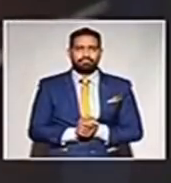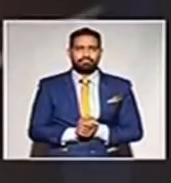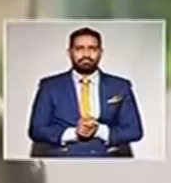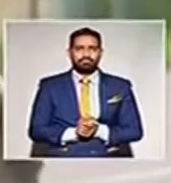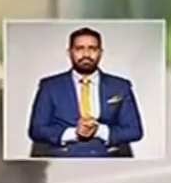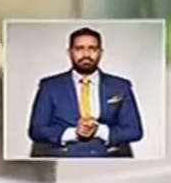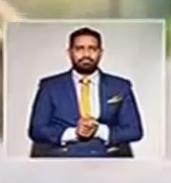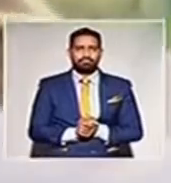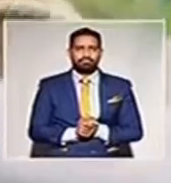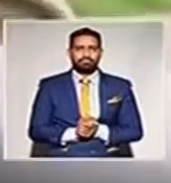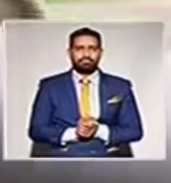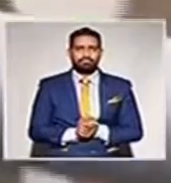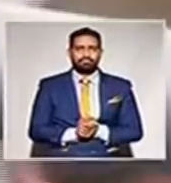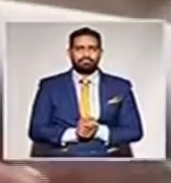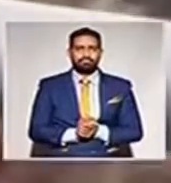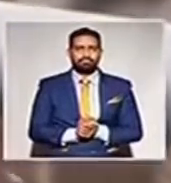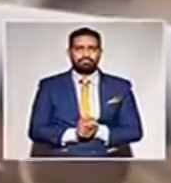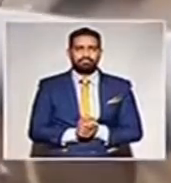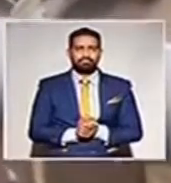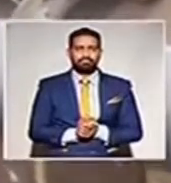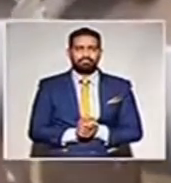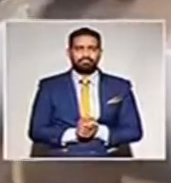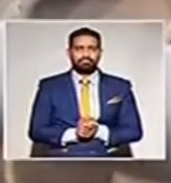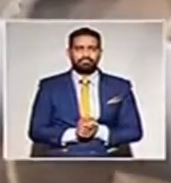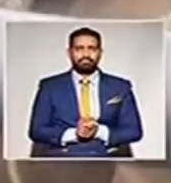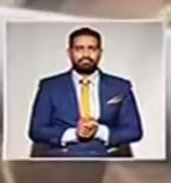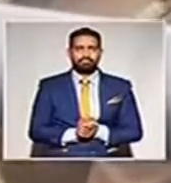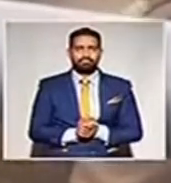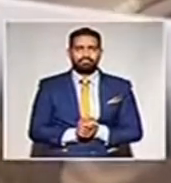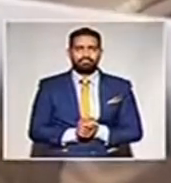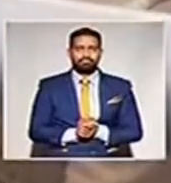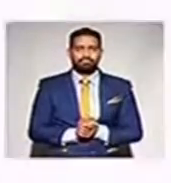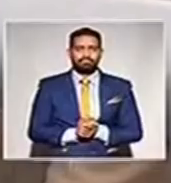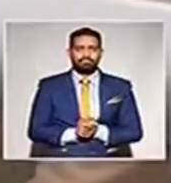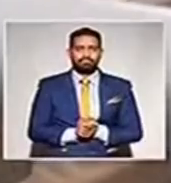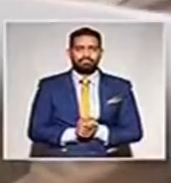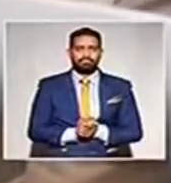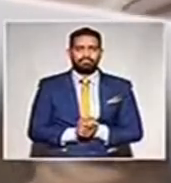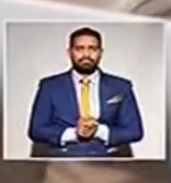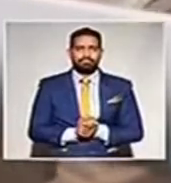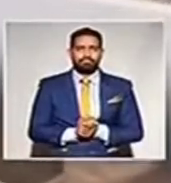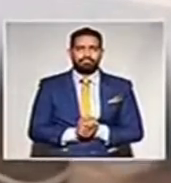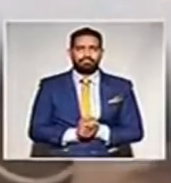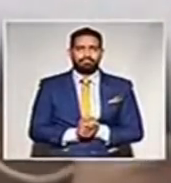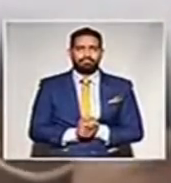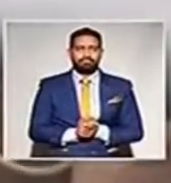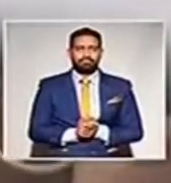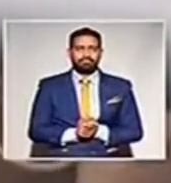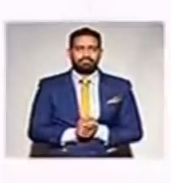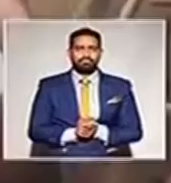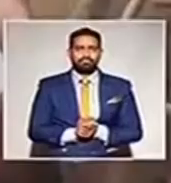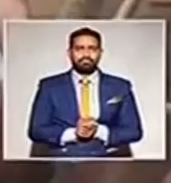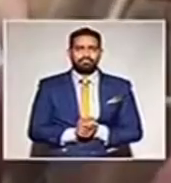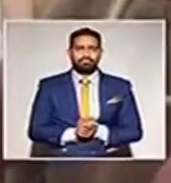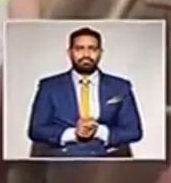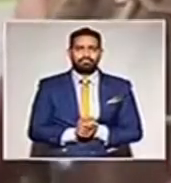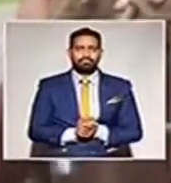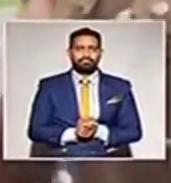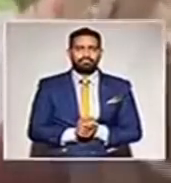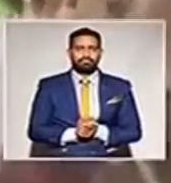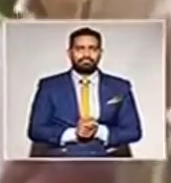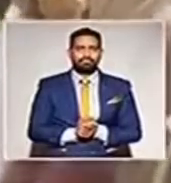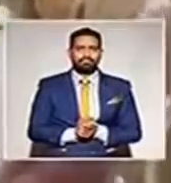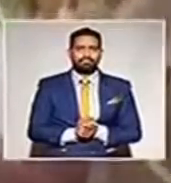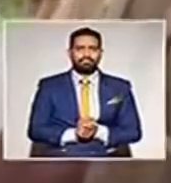ඇඳලා ඉල්ලන්නේ. අපිත් එක්ක මේ වෙලාවේ එකතු වෙන්න සර්. ඔයාලා විතරයි අපිත් එක්ක එකතු වෙන්න ඕනේ. ආලා කන්නේ 225 පන්නන්න පුළුවන් සර්. අපේ